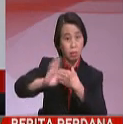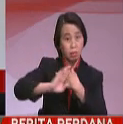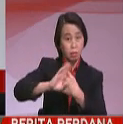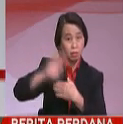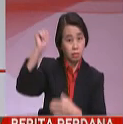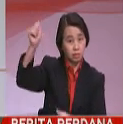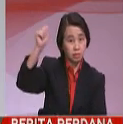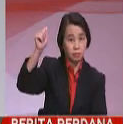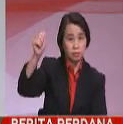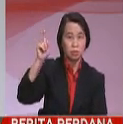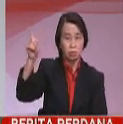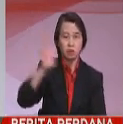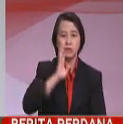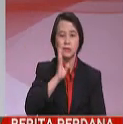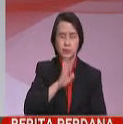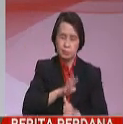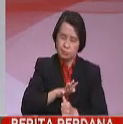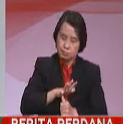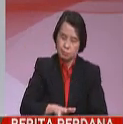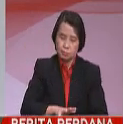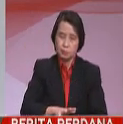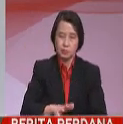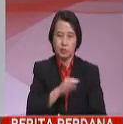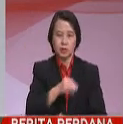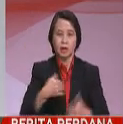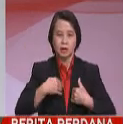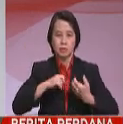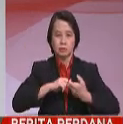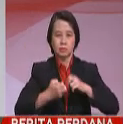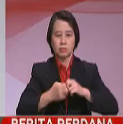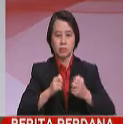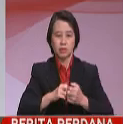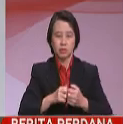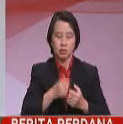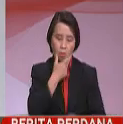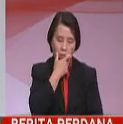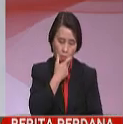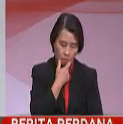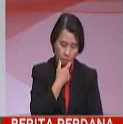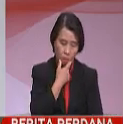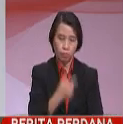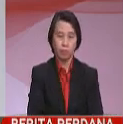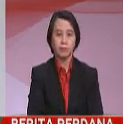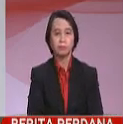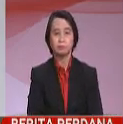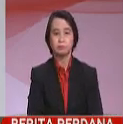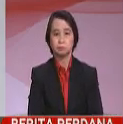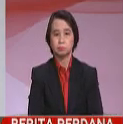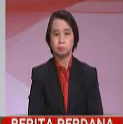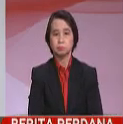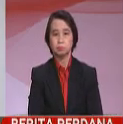dirinya sendiri. Dia dikatakan tertekan selain mengalami masalah kemurungan.